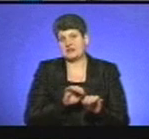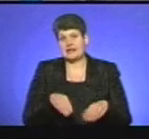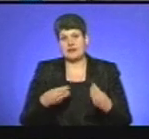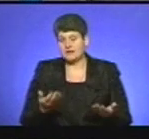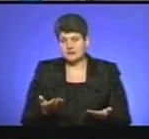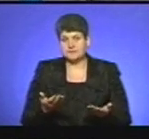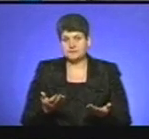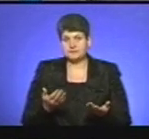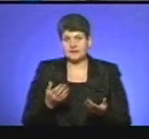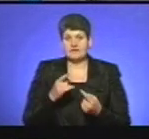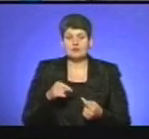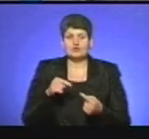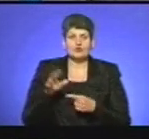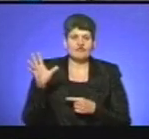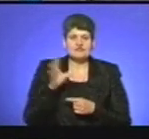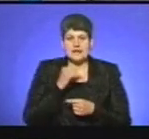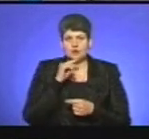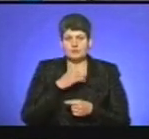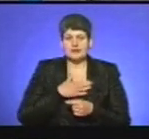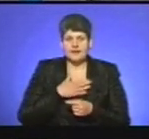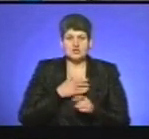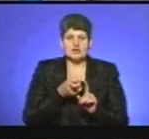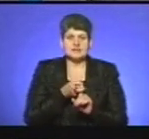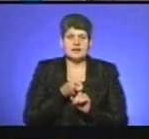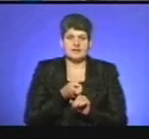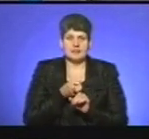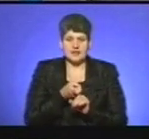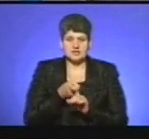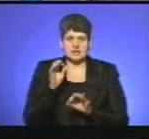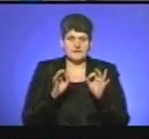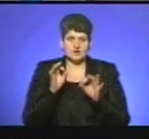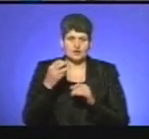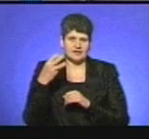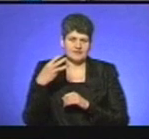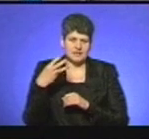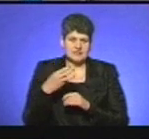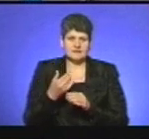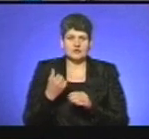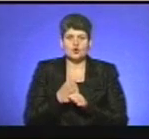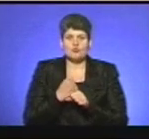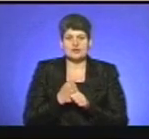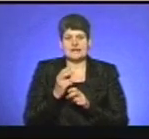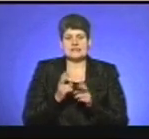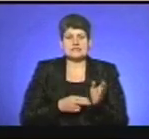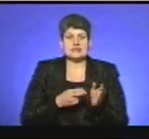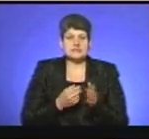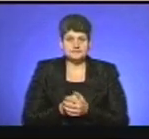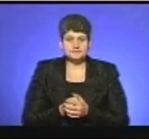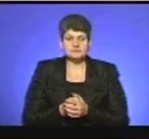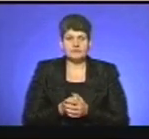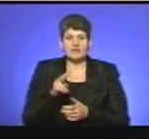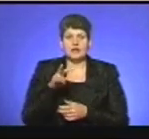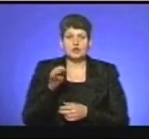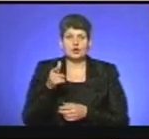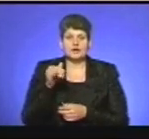Відповідно, вся економіка наша залежить на відсотків 30 від роботи залізниці. Логіст